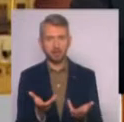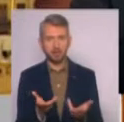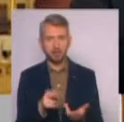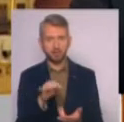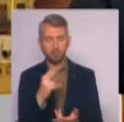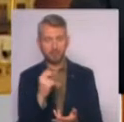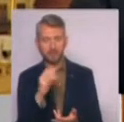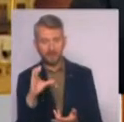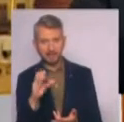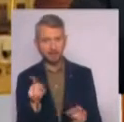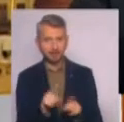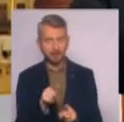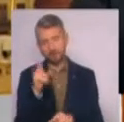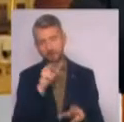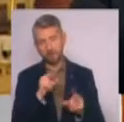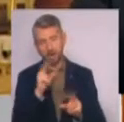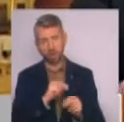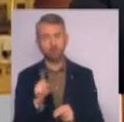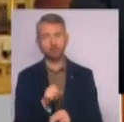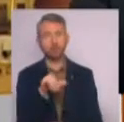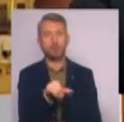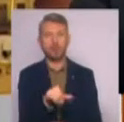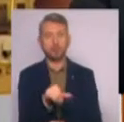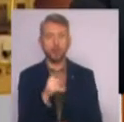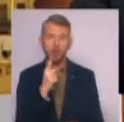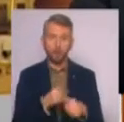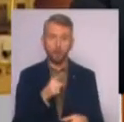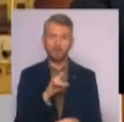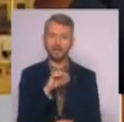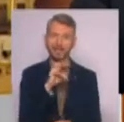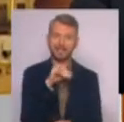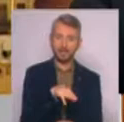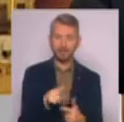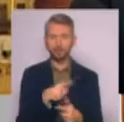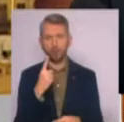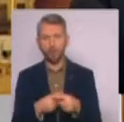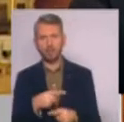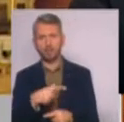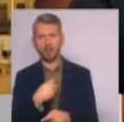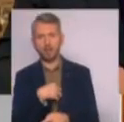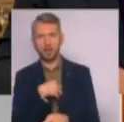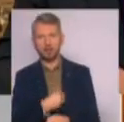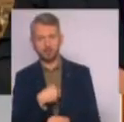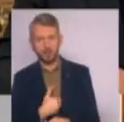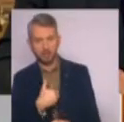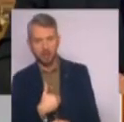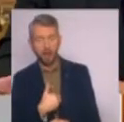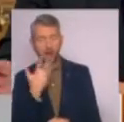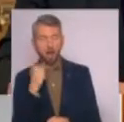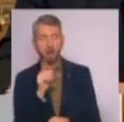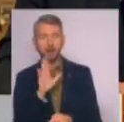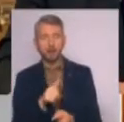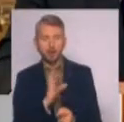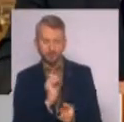процес, так ви вважаєте, що у вас там гострий ринит, чи гострий бронхіт, чи ларингіт, а потім, коли вже